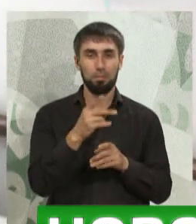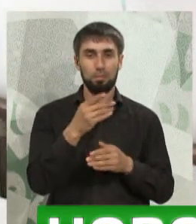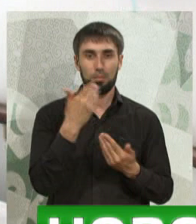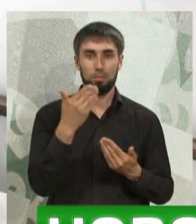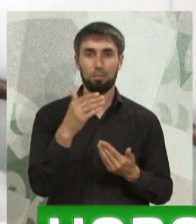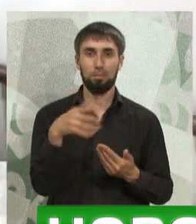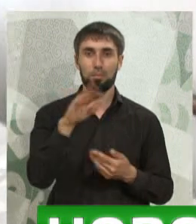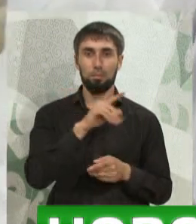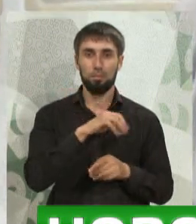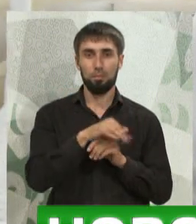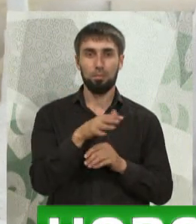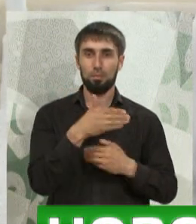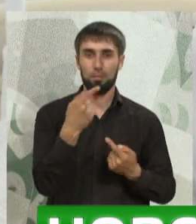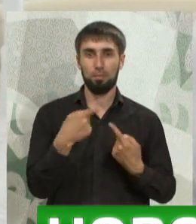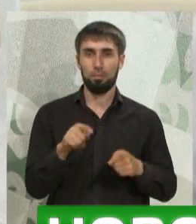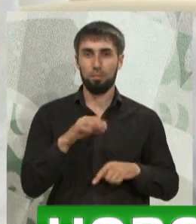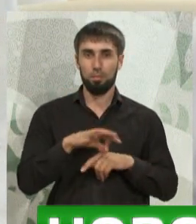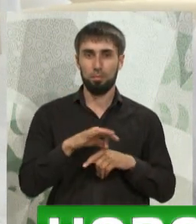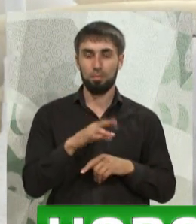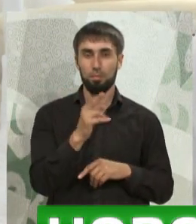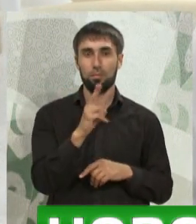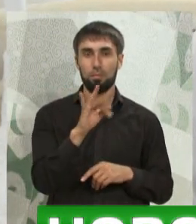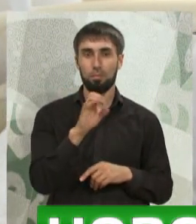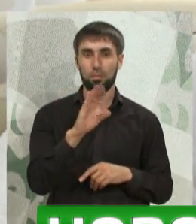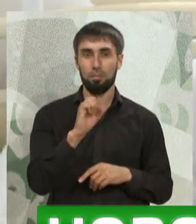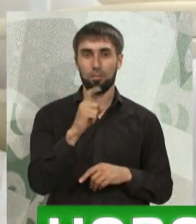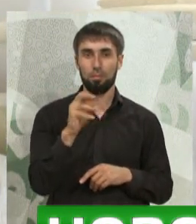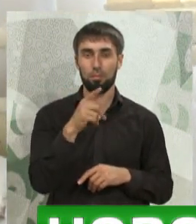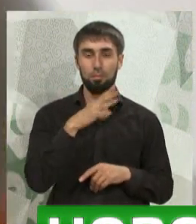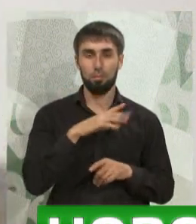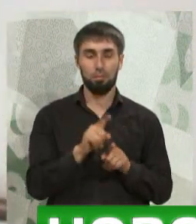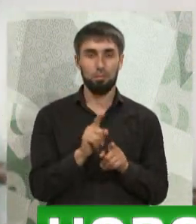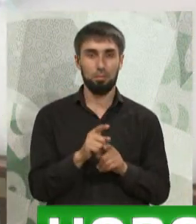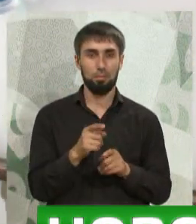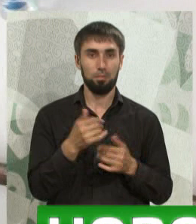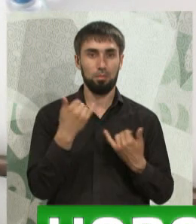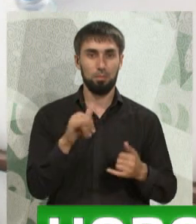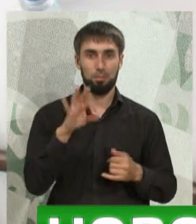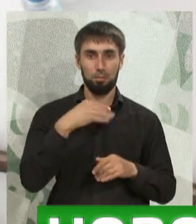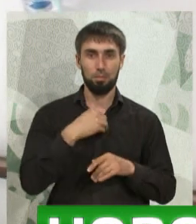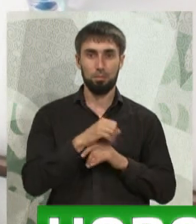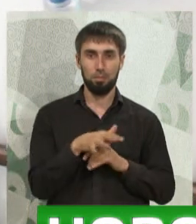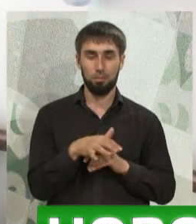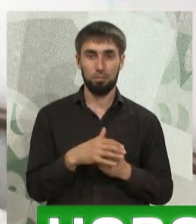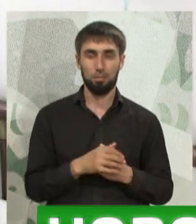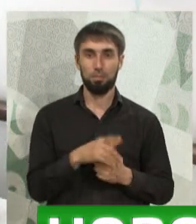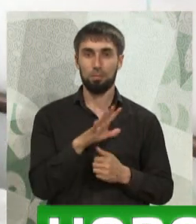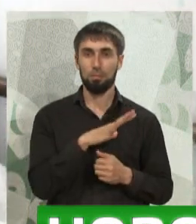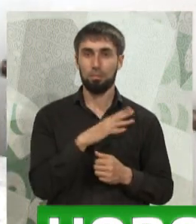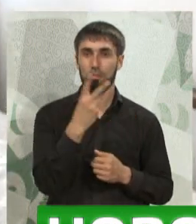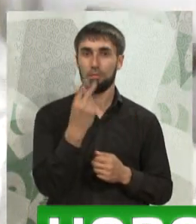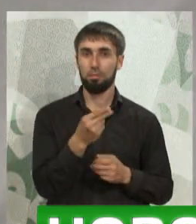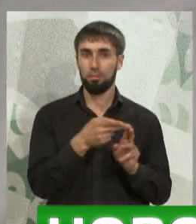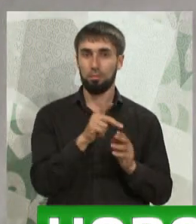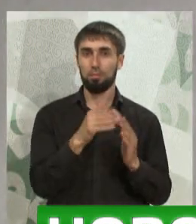на ОРВИ. Вот и для Ахмеда Катиева диагноз коронавирус стал сюрпризом. Поступил вчера. До этого 2 недели просидел дома, пока не решился